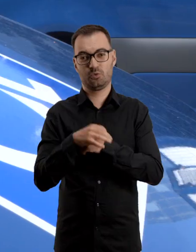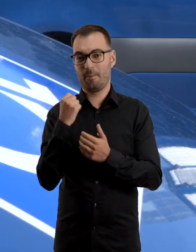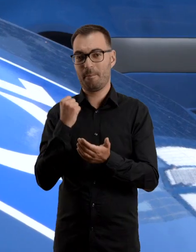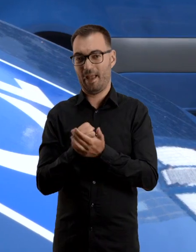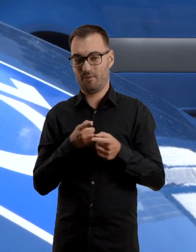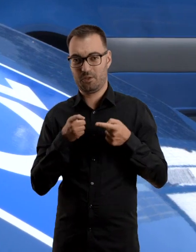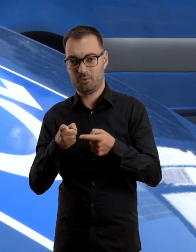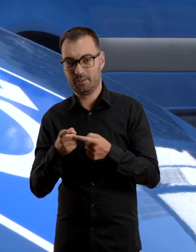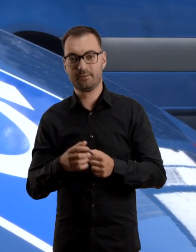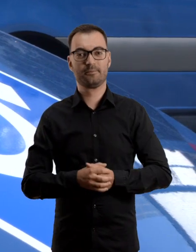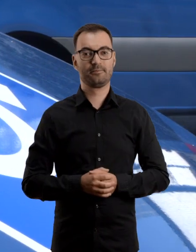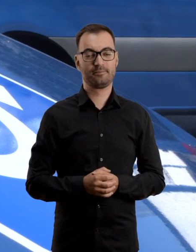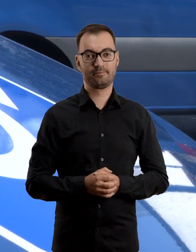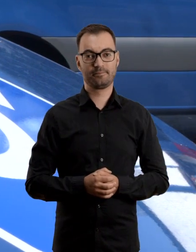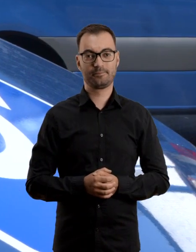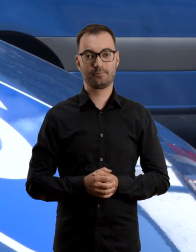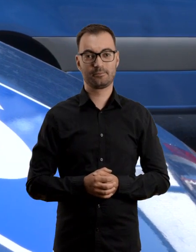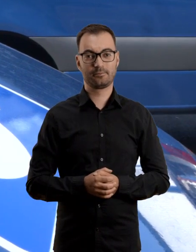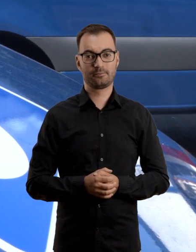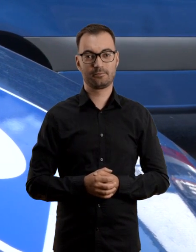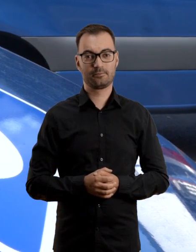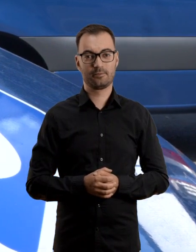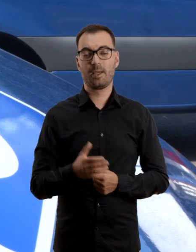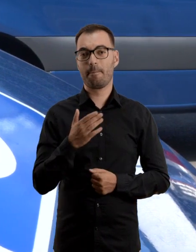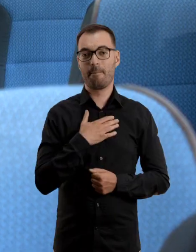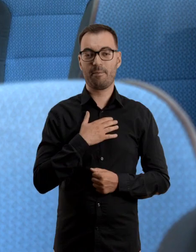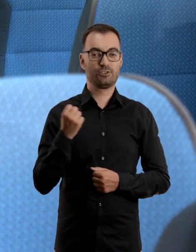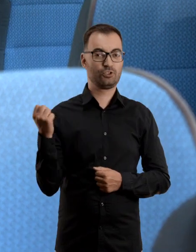roku prawa. Tomasz Nurzyński.